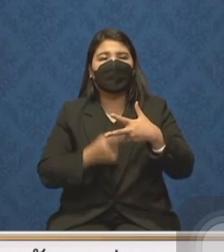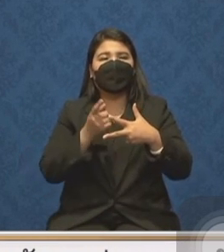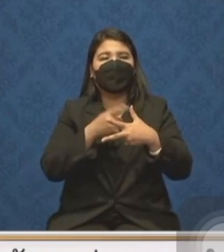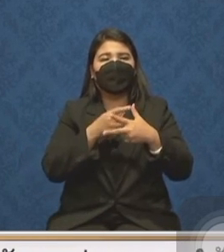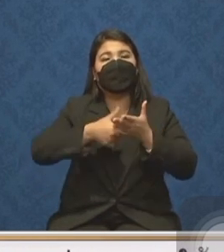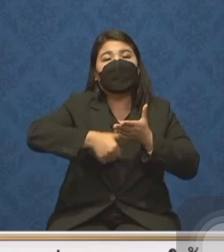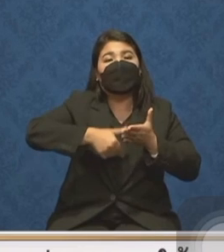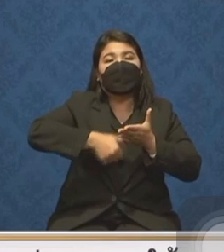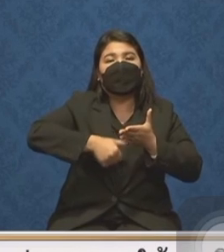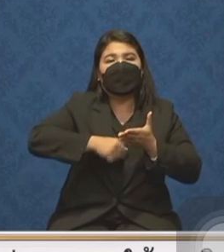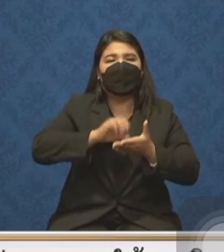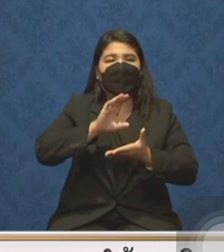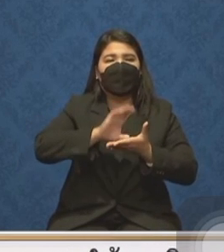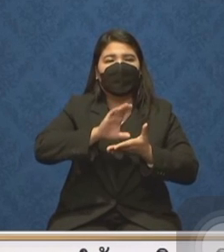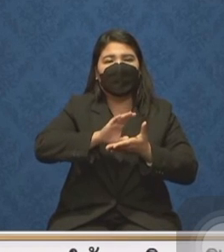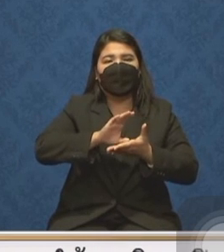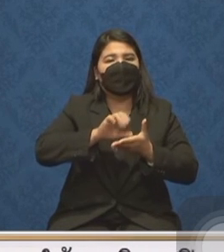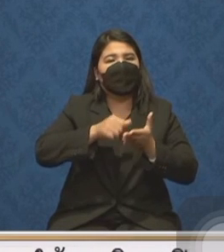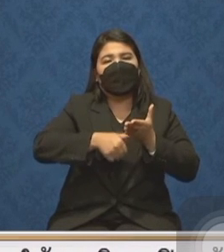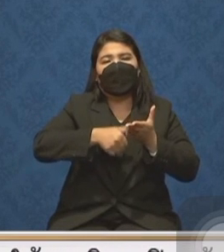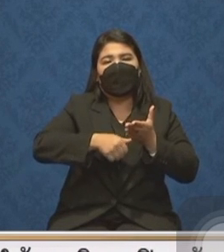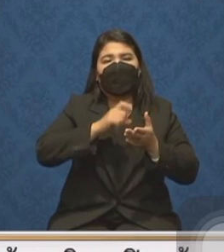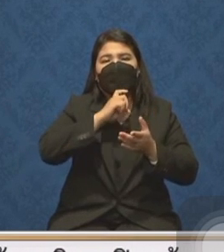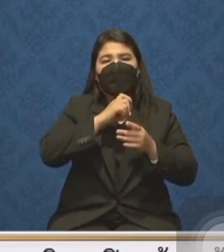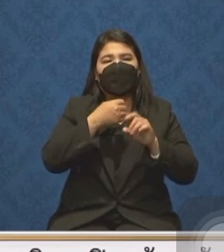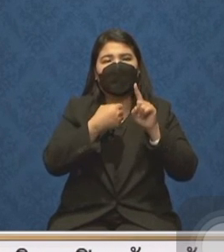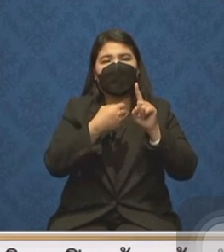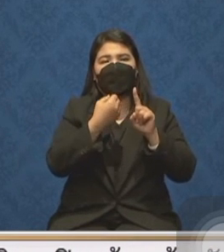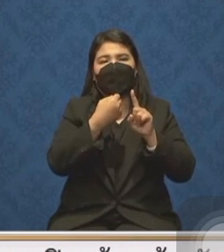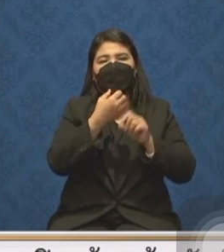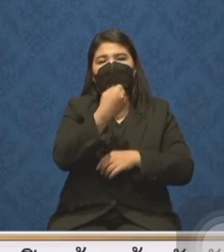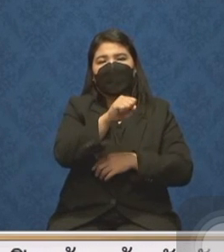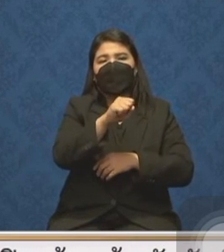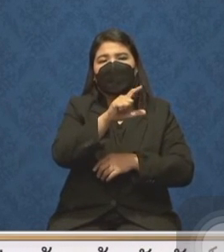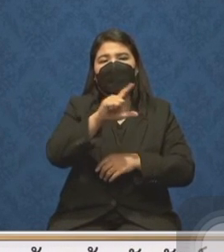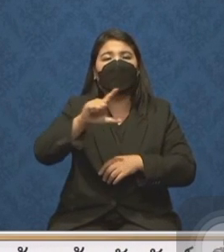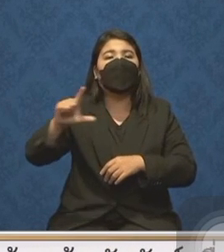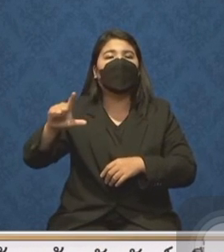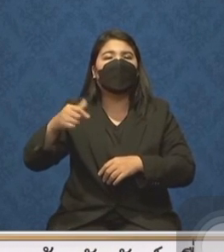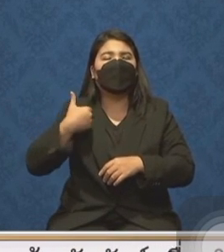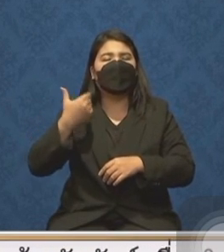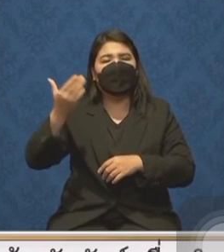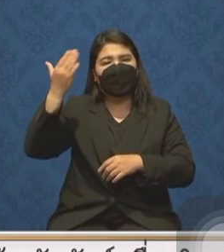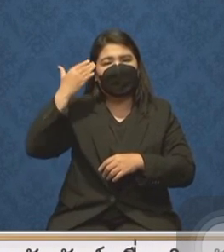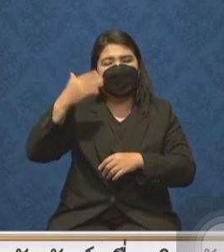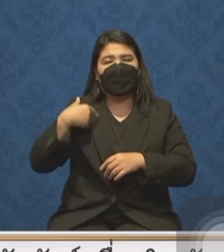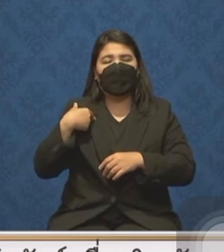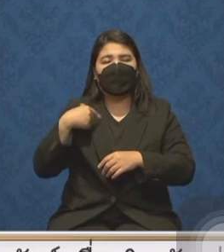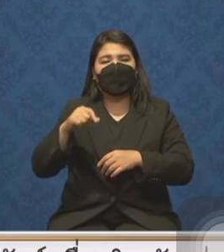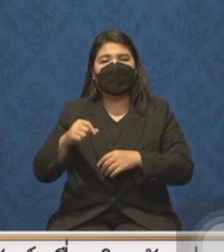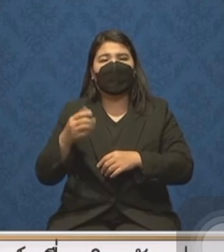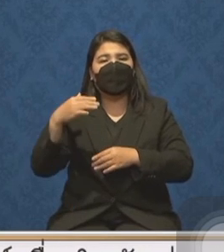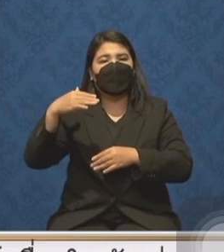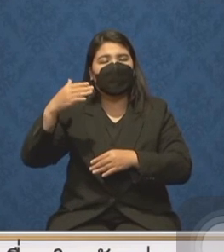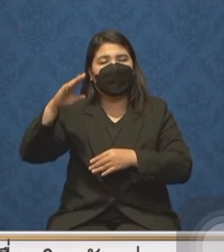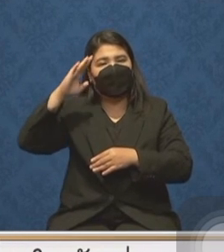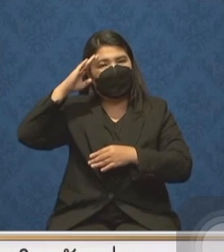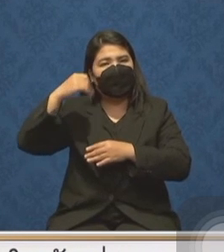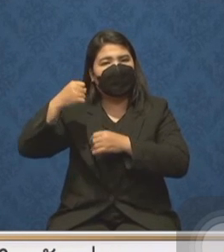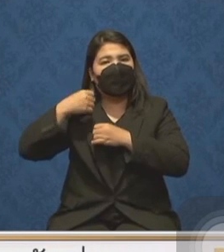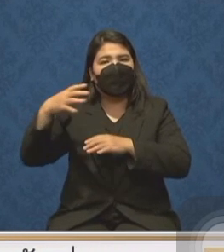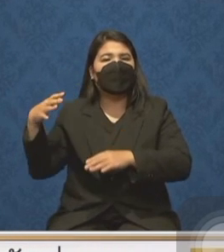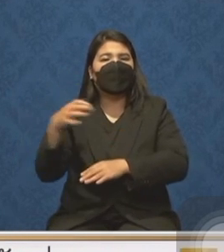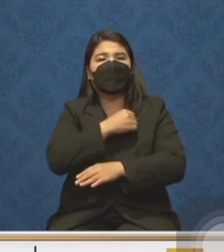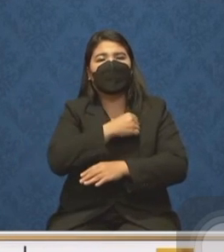คงค้างนะครับ10ล้านล้านครับหลายปีนะครับตั้งแต่มีการปฏิวัติรัฐประหารมาครับกู้แล้วกู้อีก